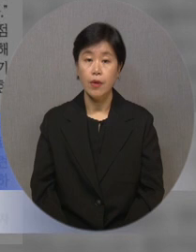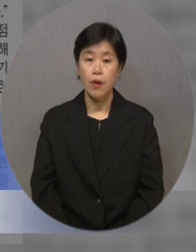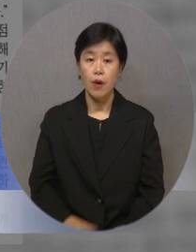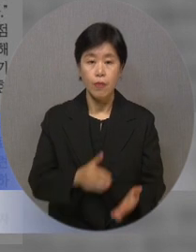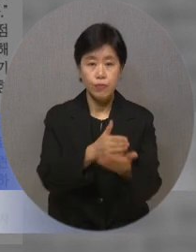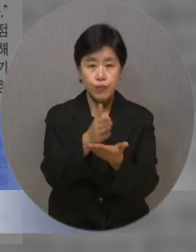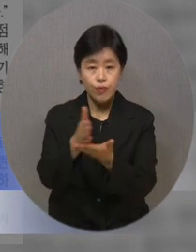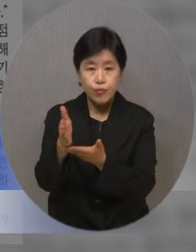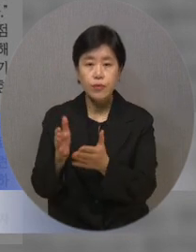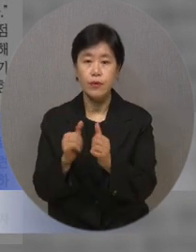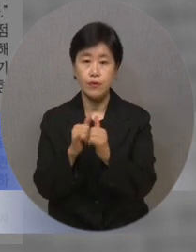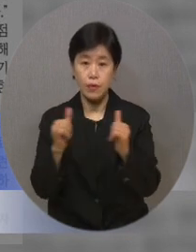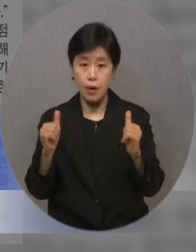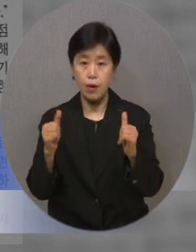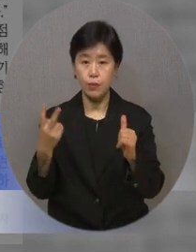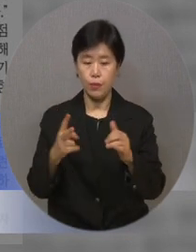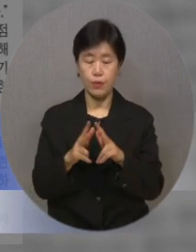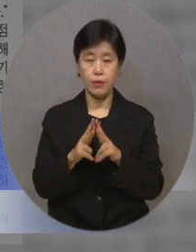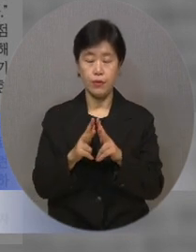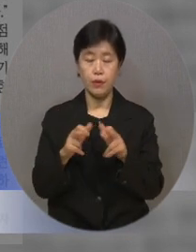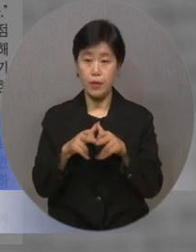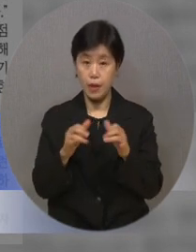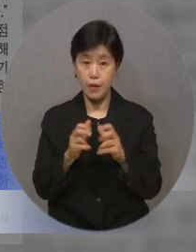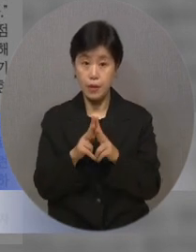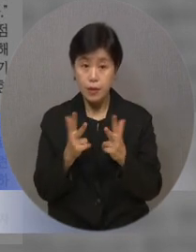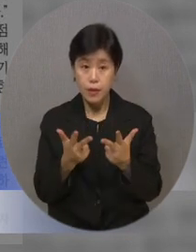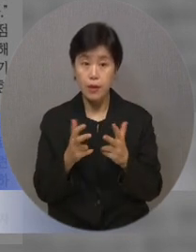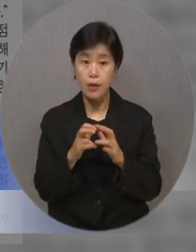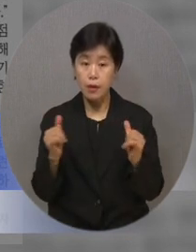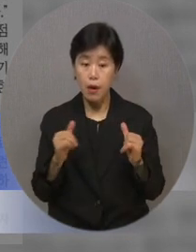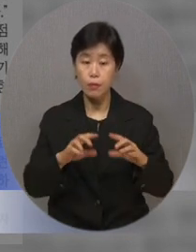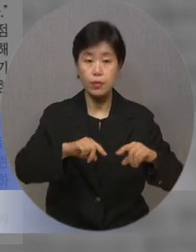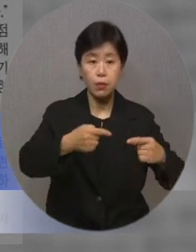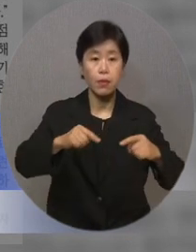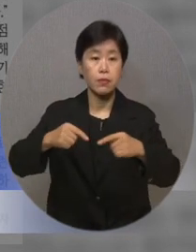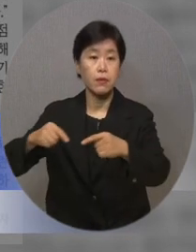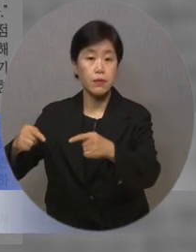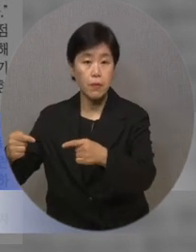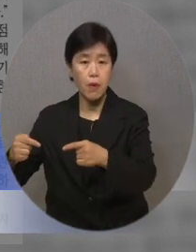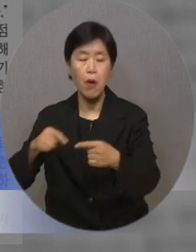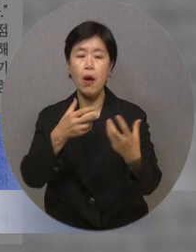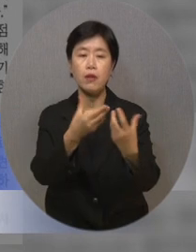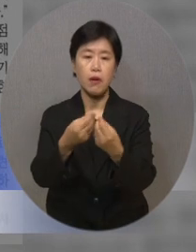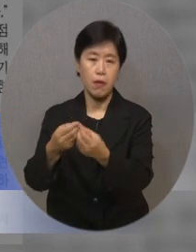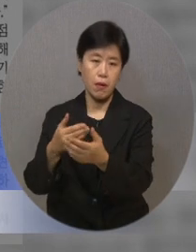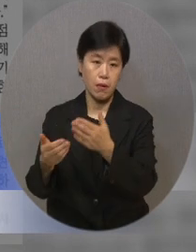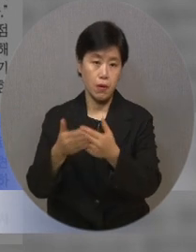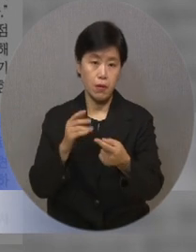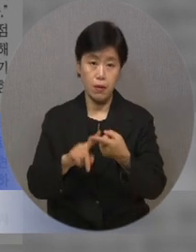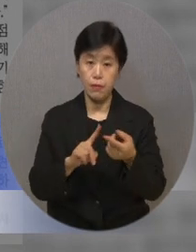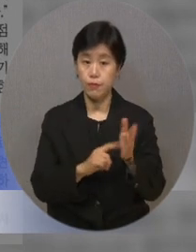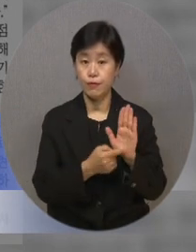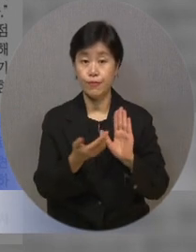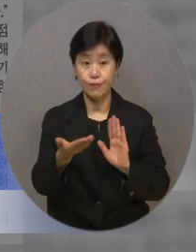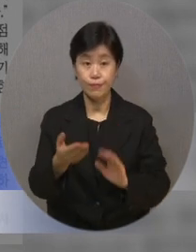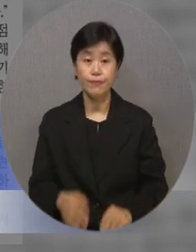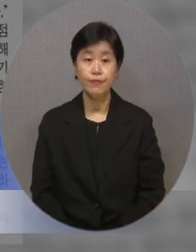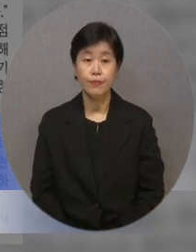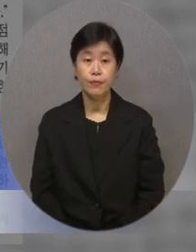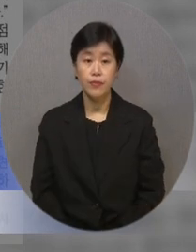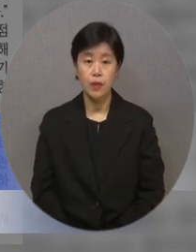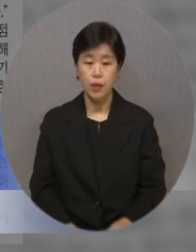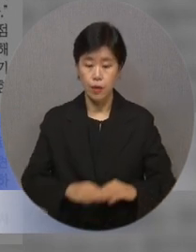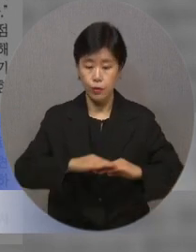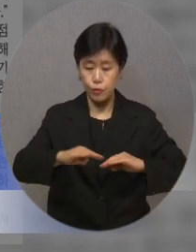분야 전문가이자 장애인 당사자들이 참여해 여러 사례를 직접 소개하고 있는데요 어 진입로